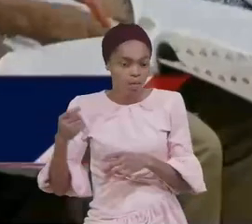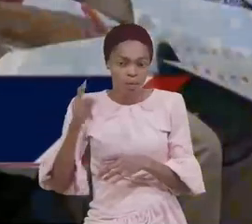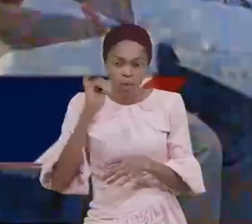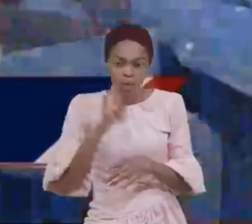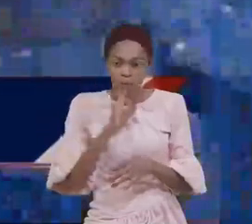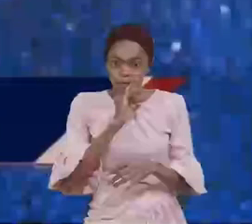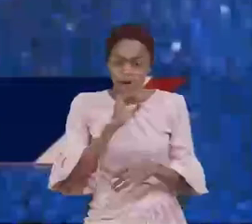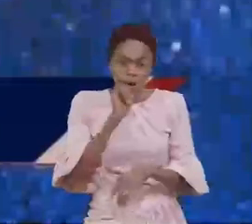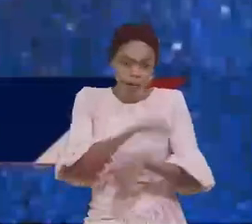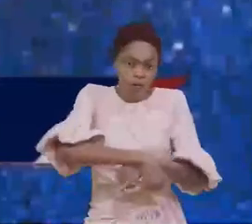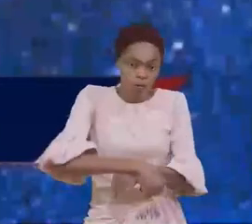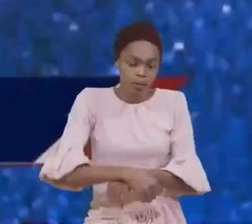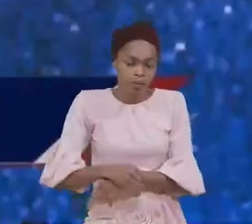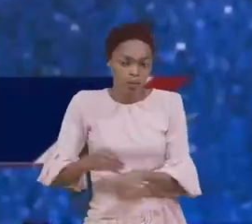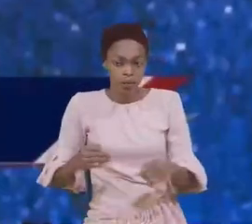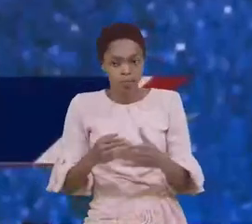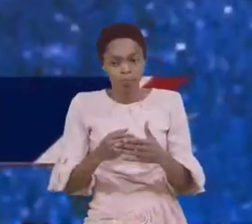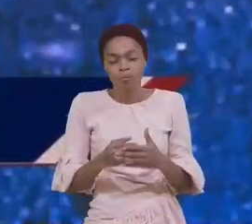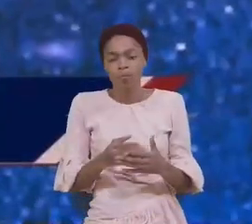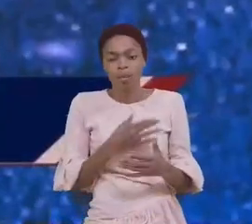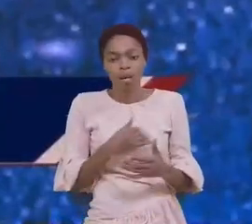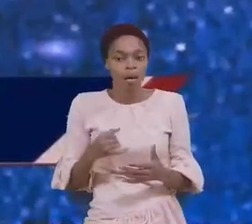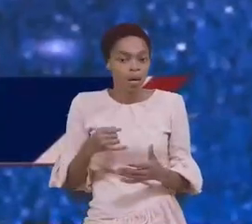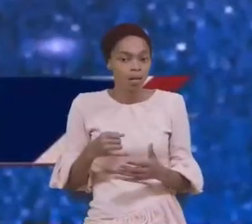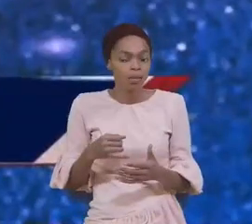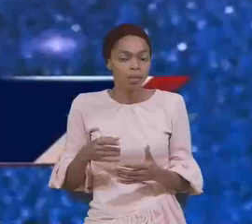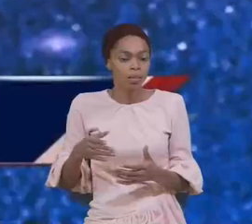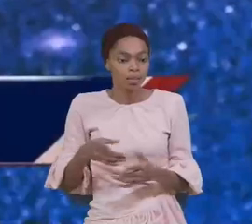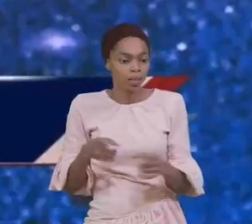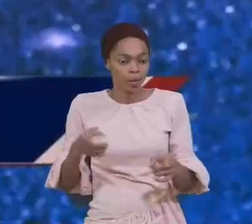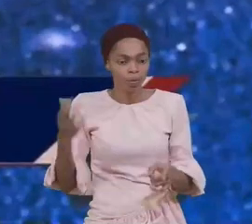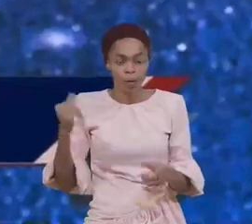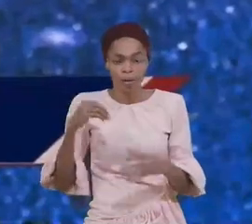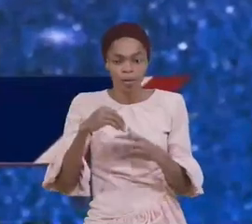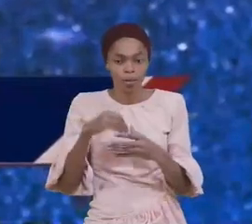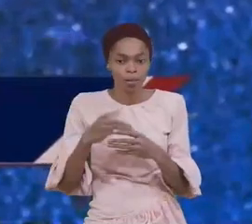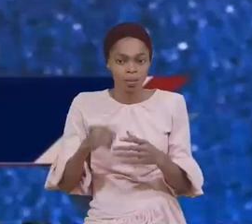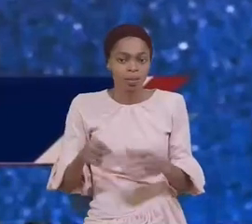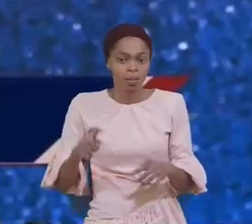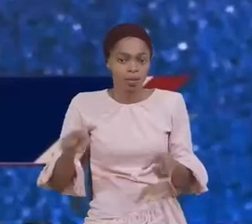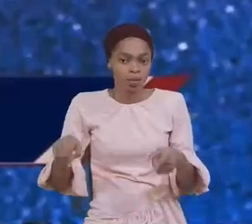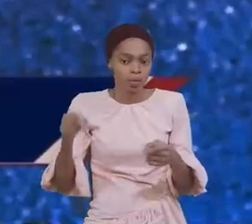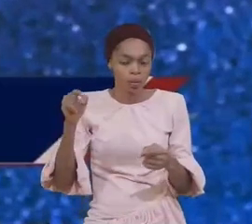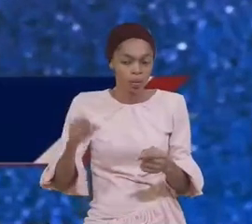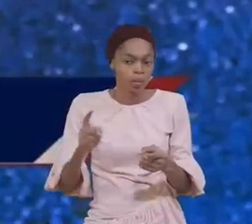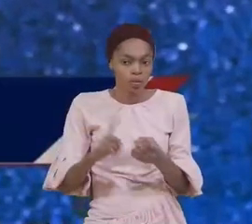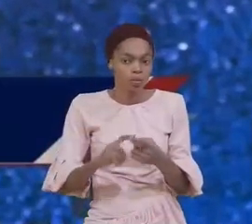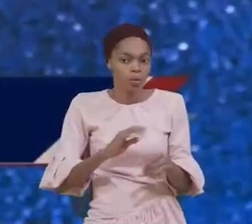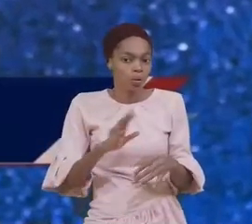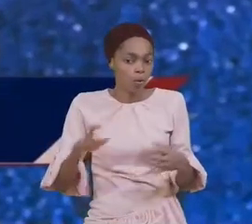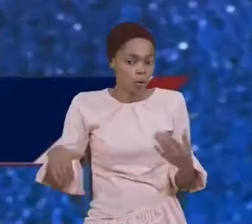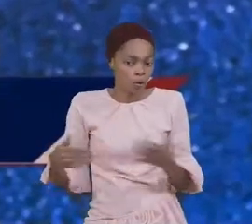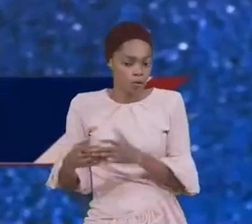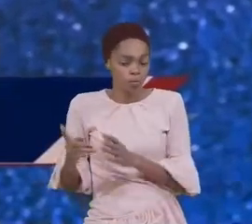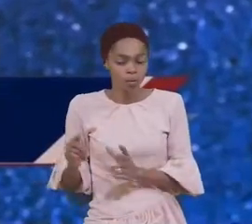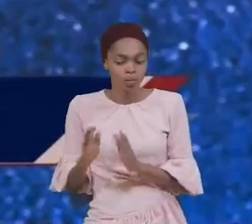on les vainquait maintenant. Comme ils fuyaient devant Israël et qu'ils étaient à la descente